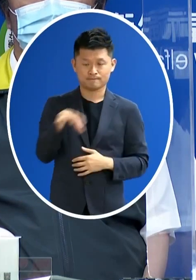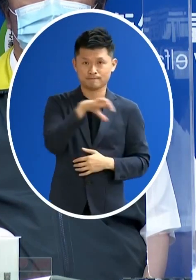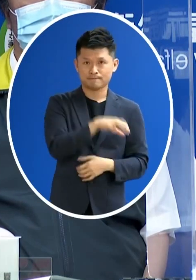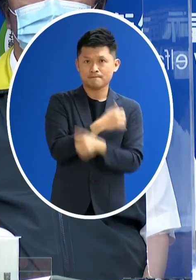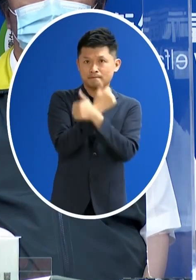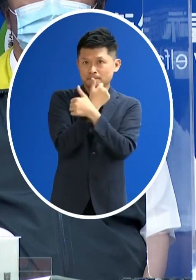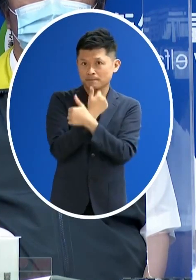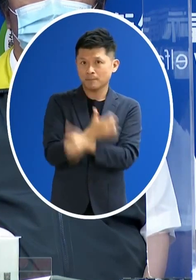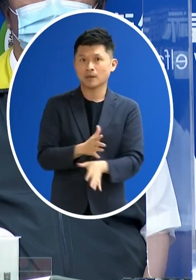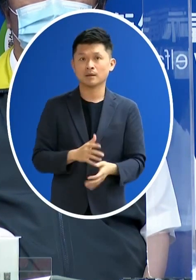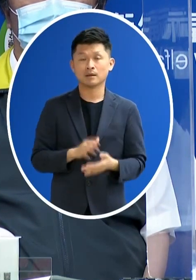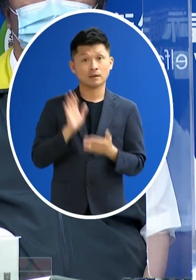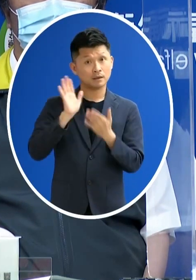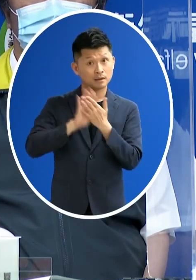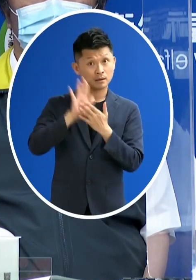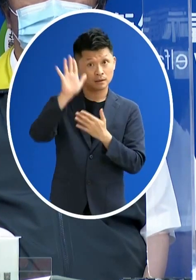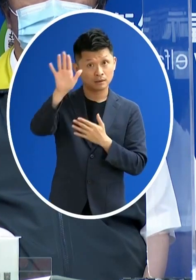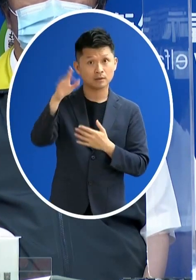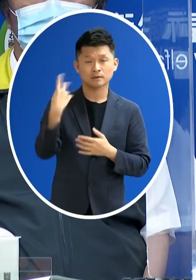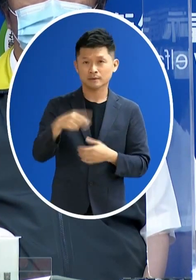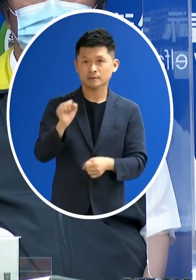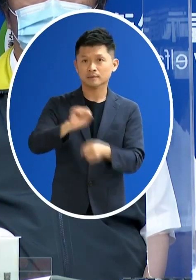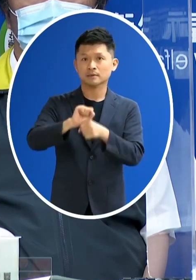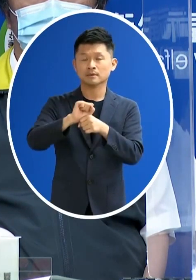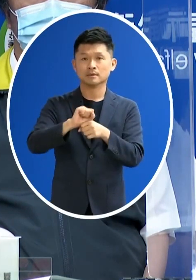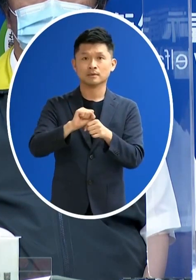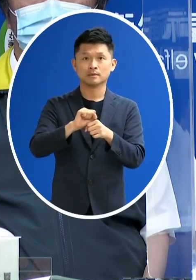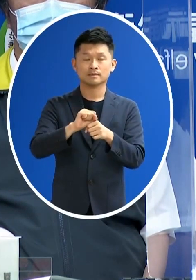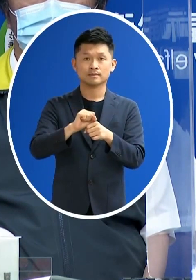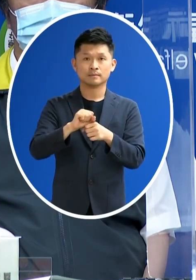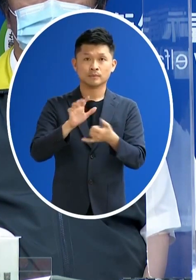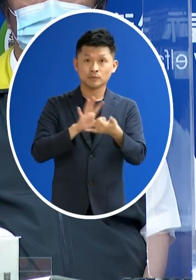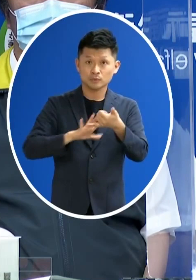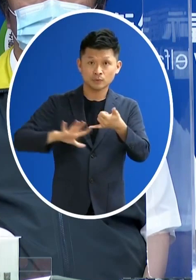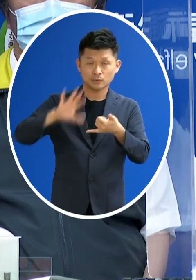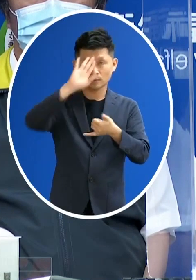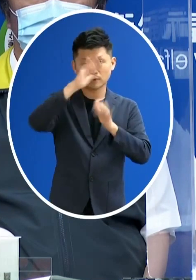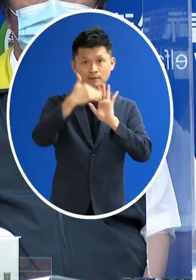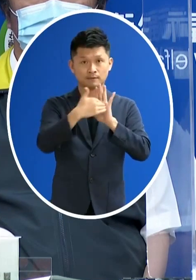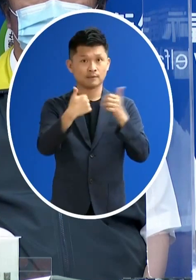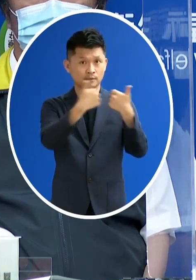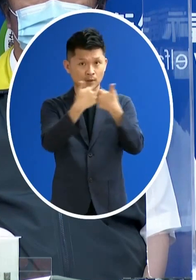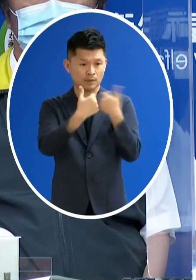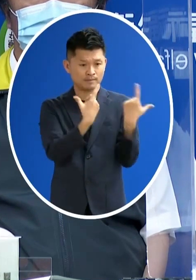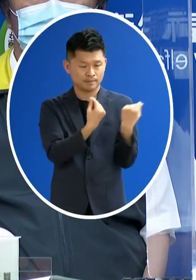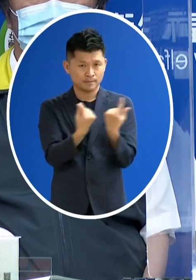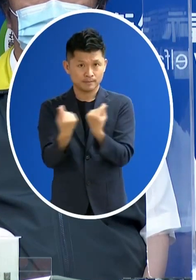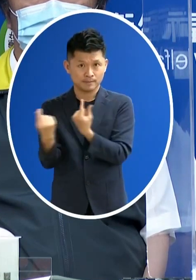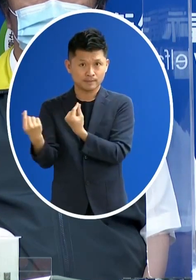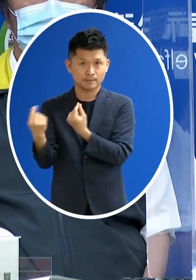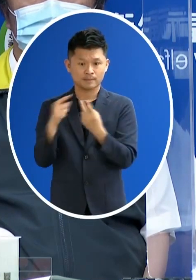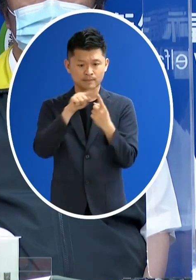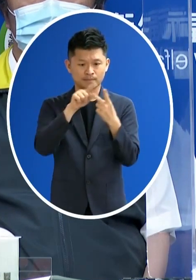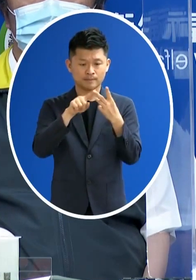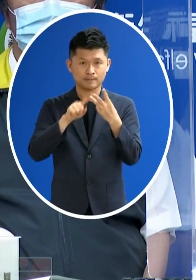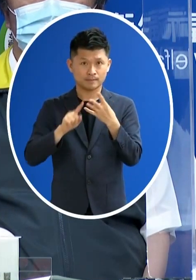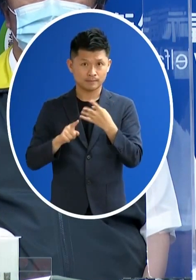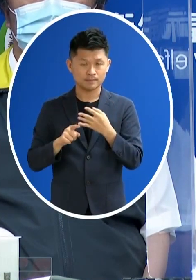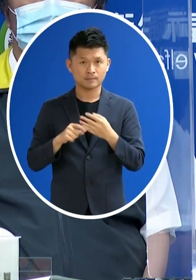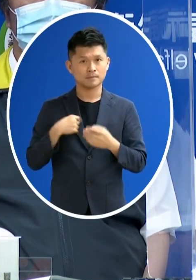验。那未来有加上一个哈定期的全国防疫会议， 那我相信我们的脚步会